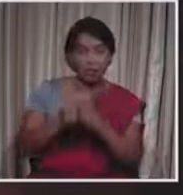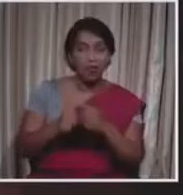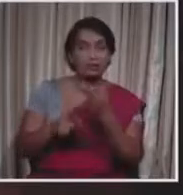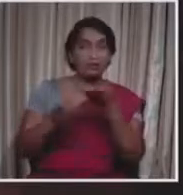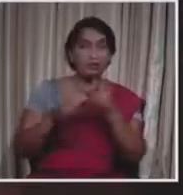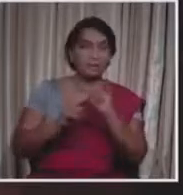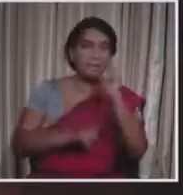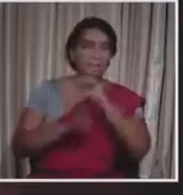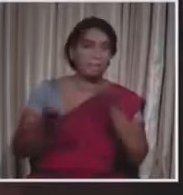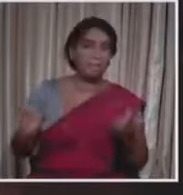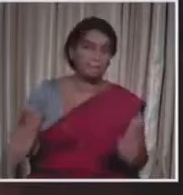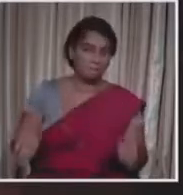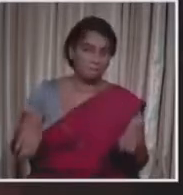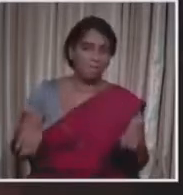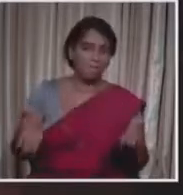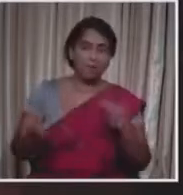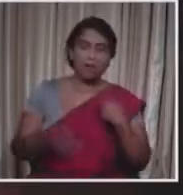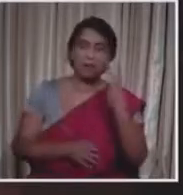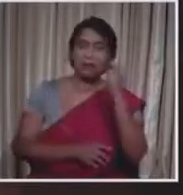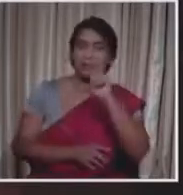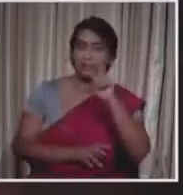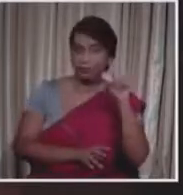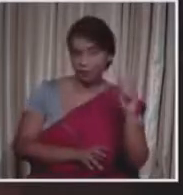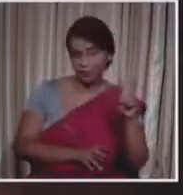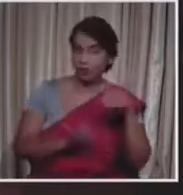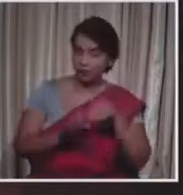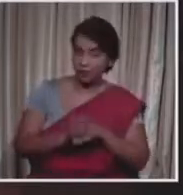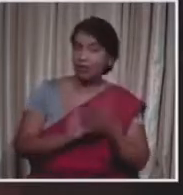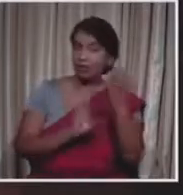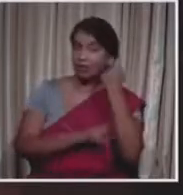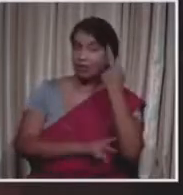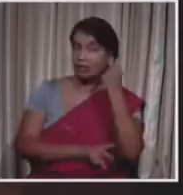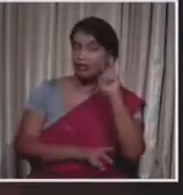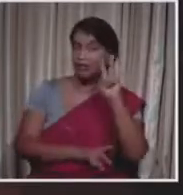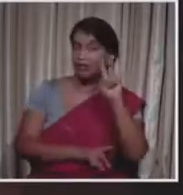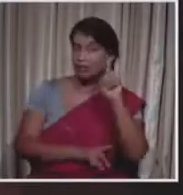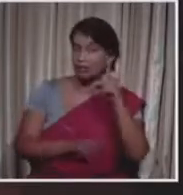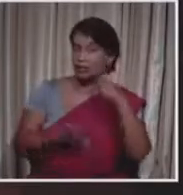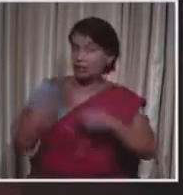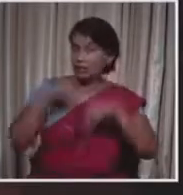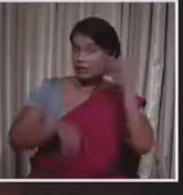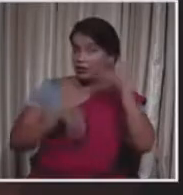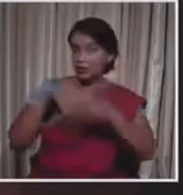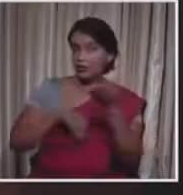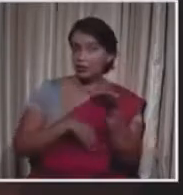තියෙන්නේ අපි අද මේ 2022 හිටියා ඒක අමතක කරන්න එපා